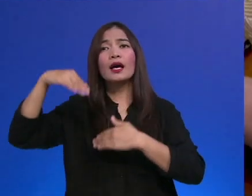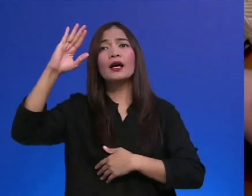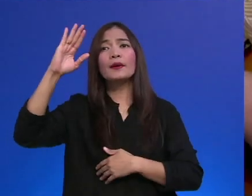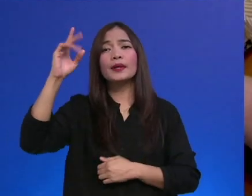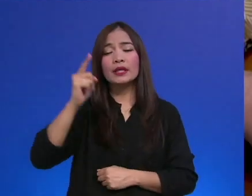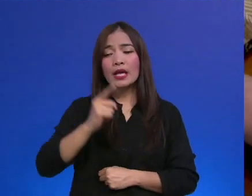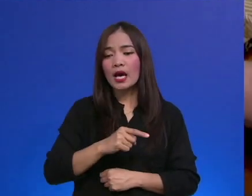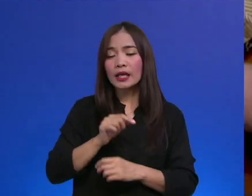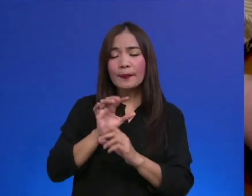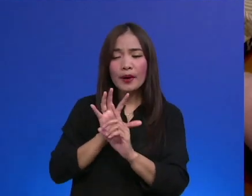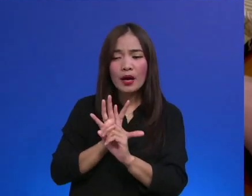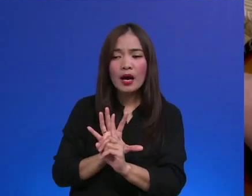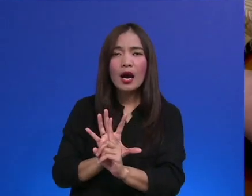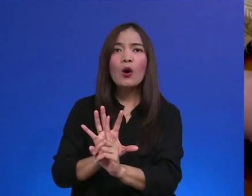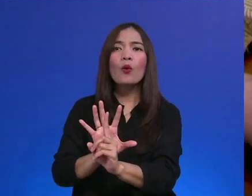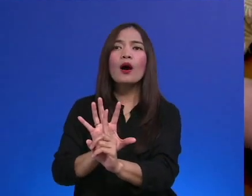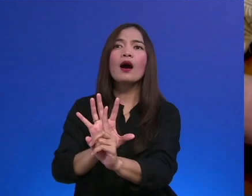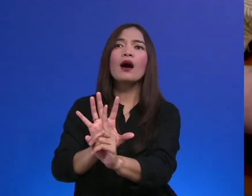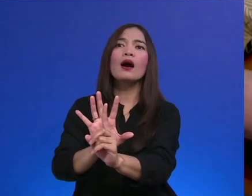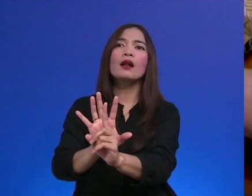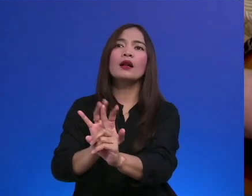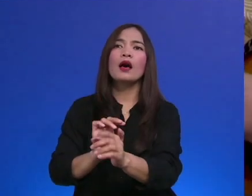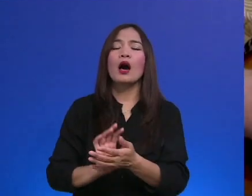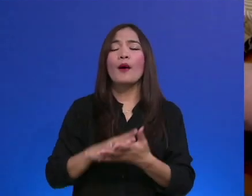lebih dari pengawal